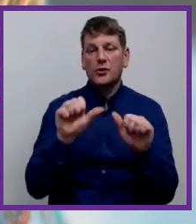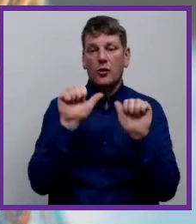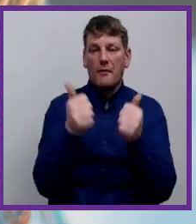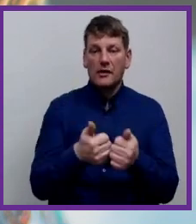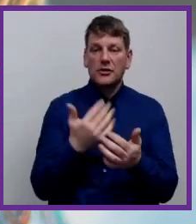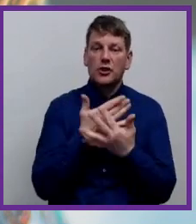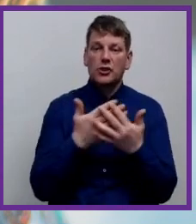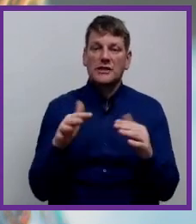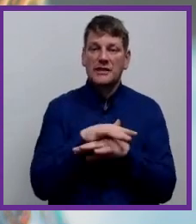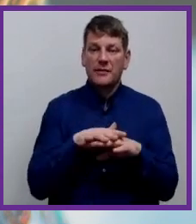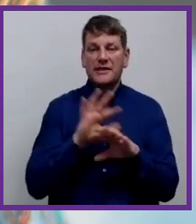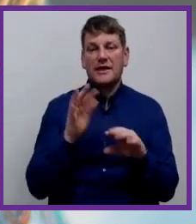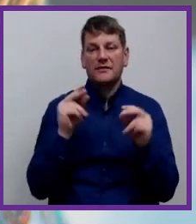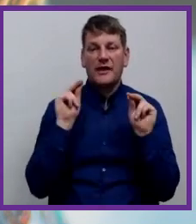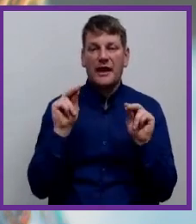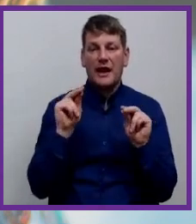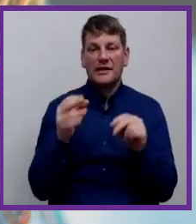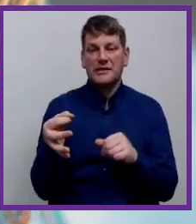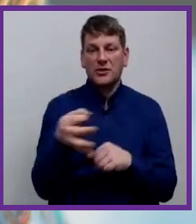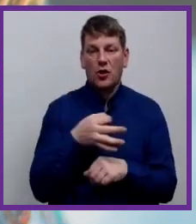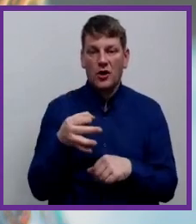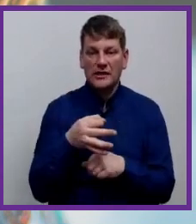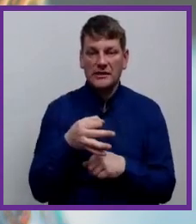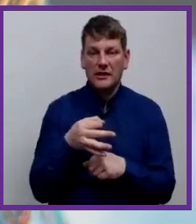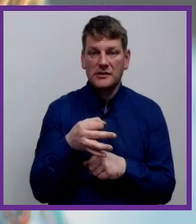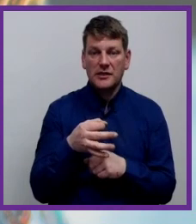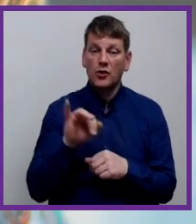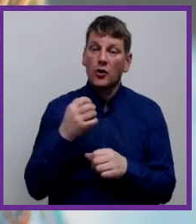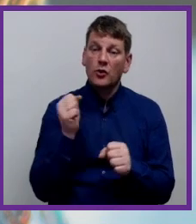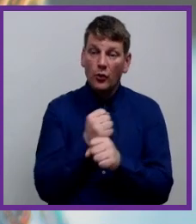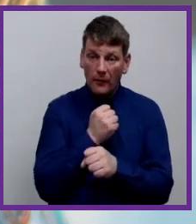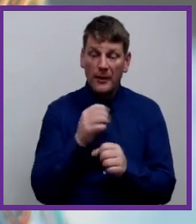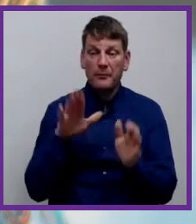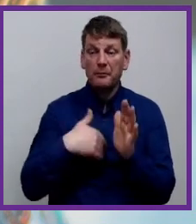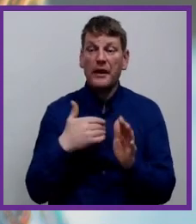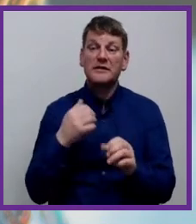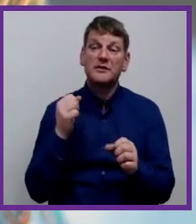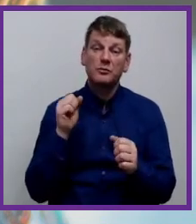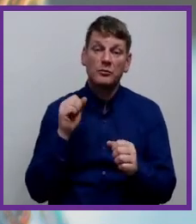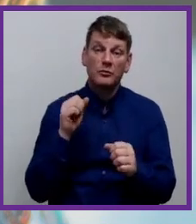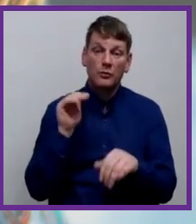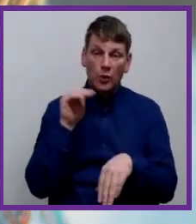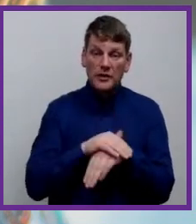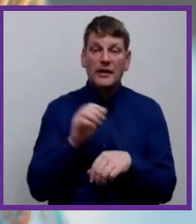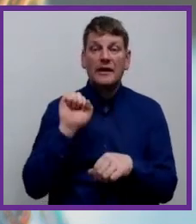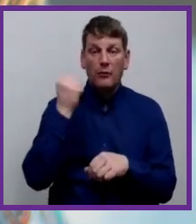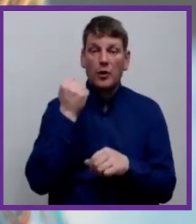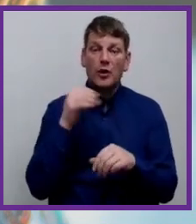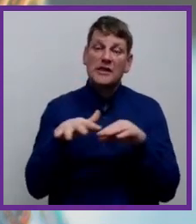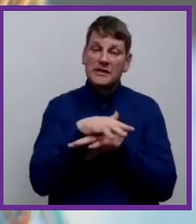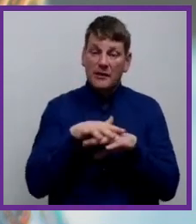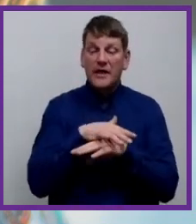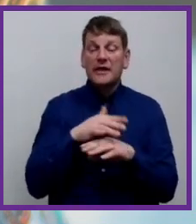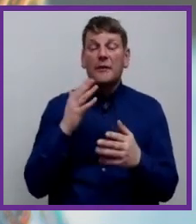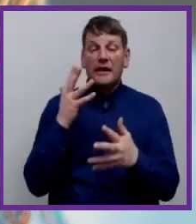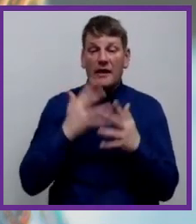piemēram, sabiedriskas vai reliģiskas organizācijas, jo tomēr, nu, pēc būtības būtu demokrātiskā sabiedrībā jārēķinās,